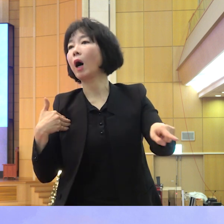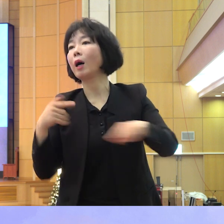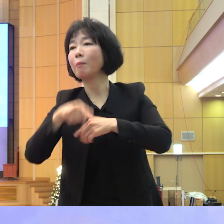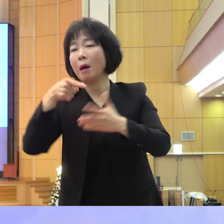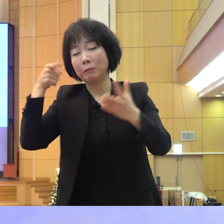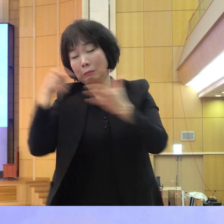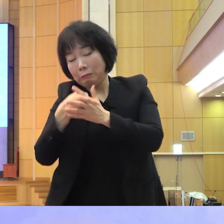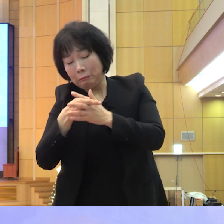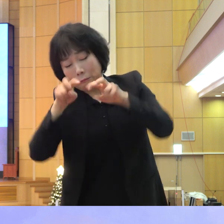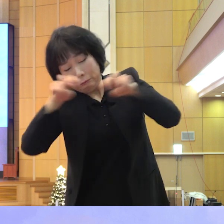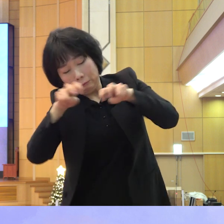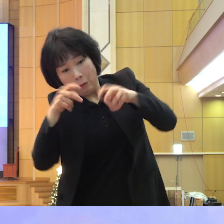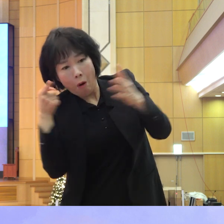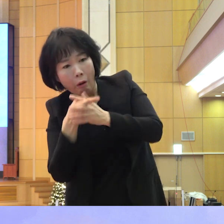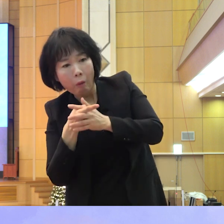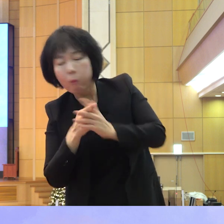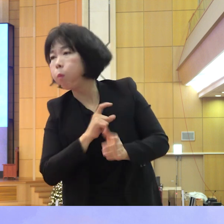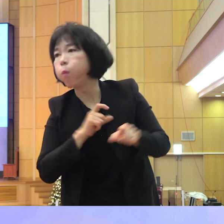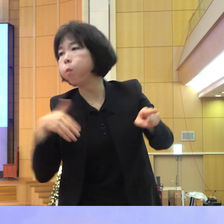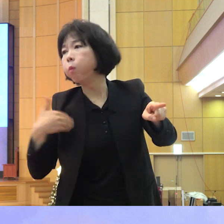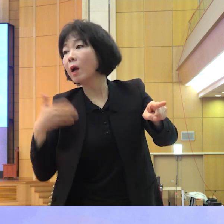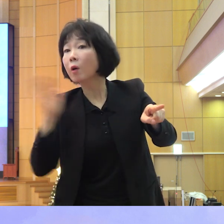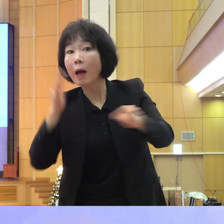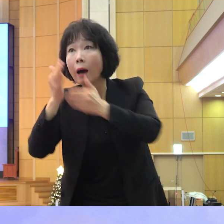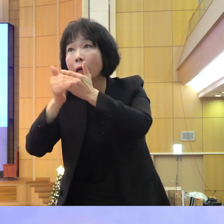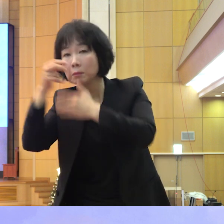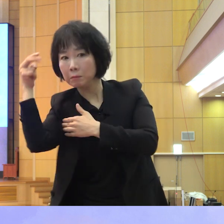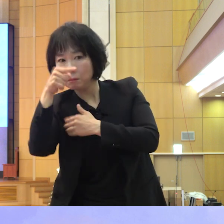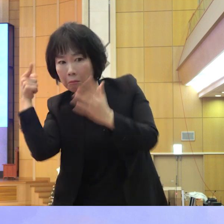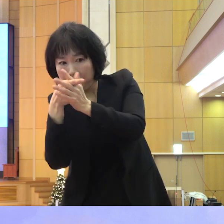우리 마음속 깊이도 다 보고 계세요.